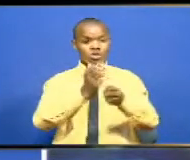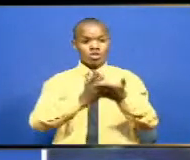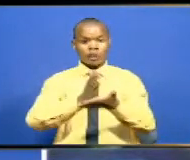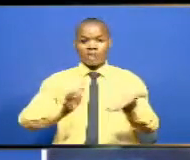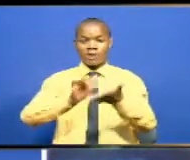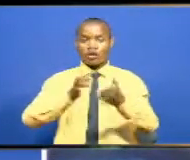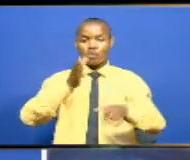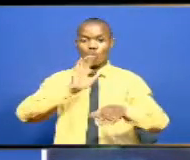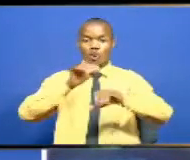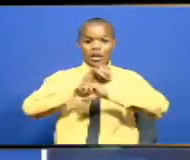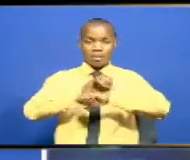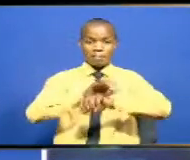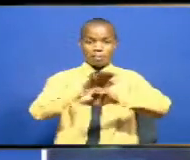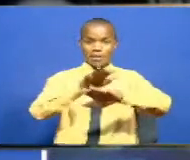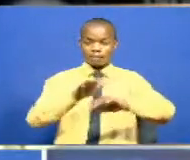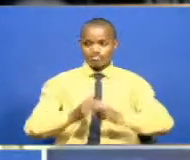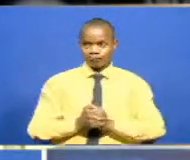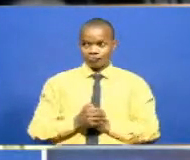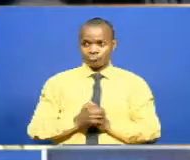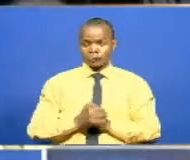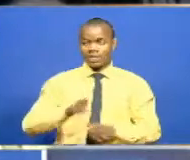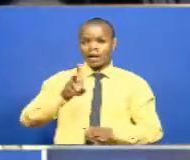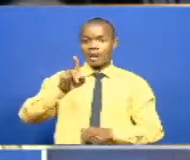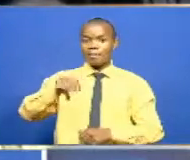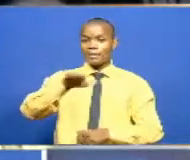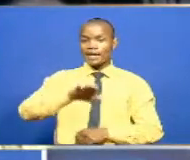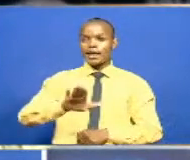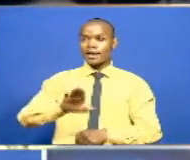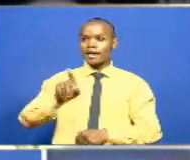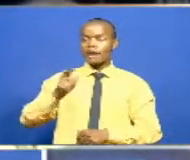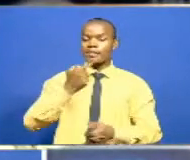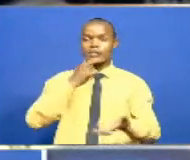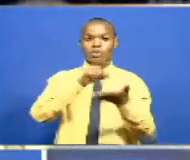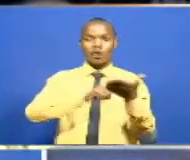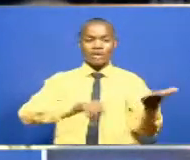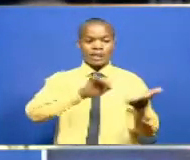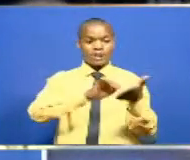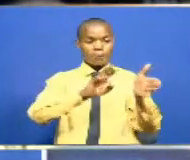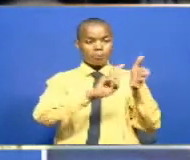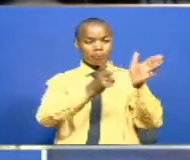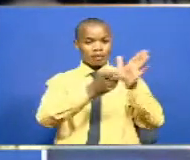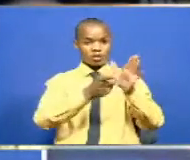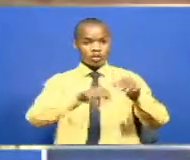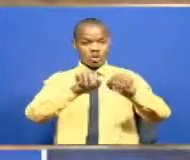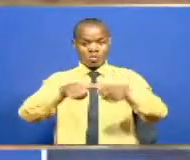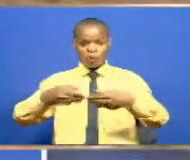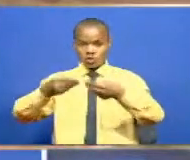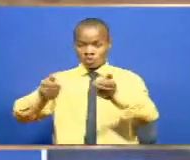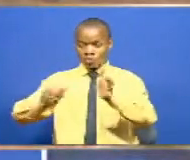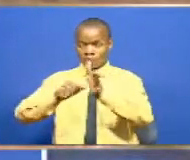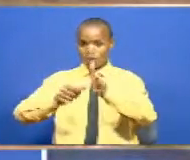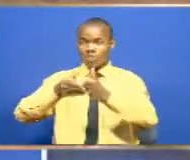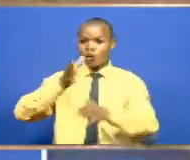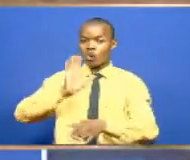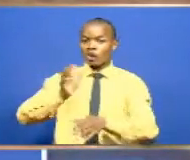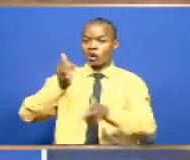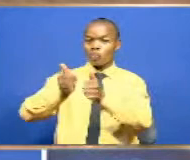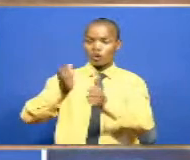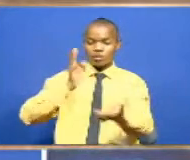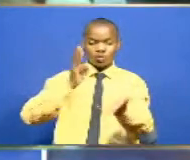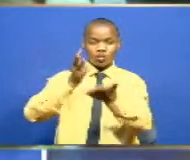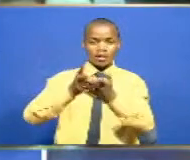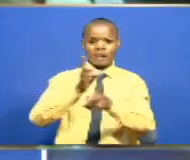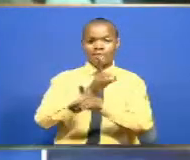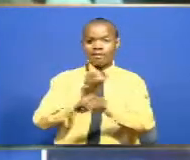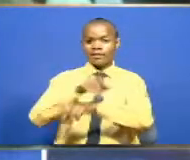hilo. Mbunge wa eneo hilo amesema mradi huu unaotumia kawi ya mvuke utatatua uhaba wa maji unaoshuhudiwa mara kwa mara katika eneo